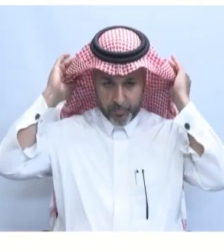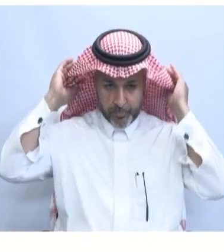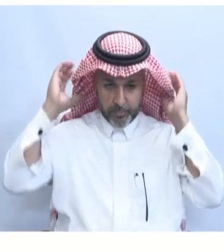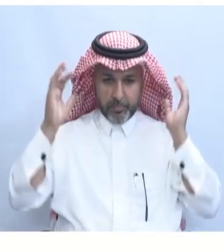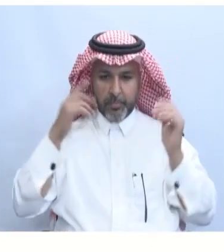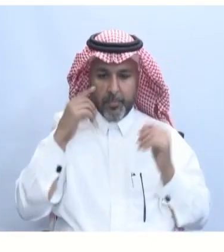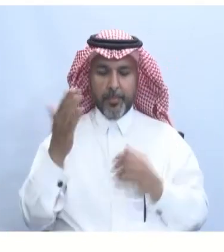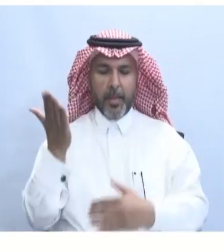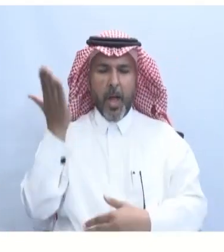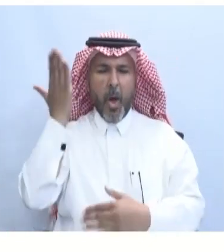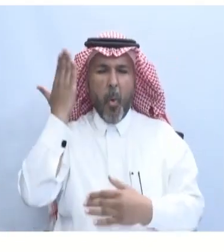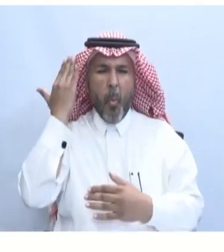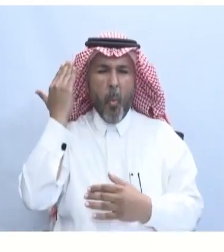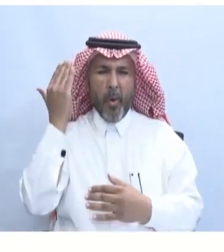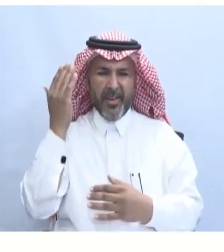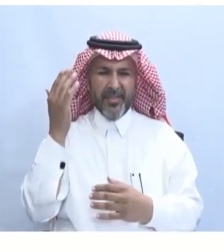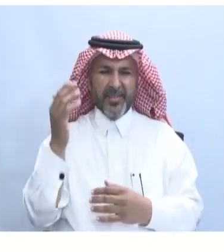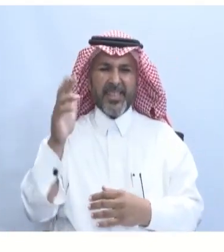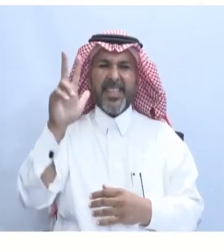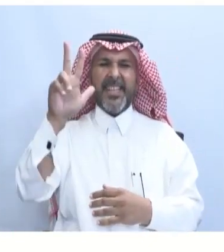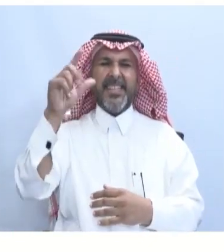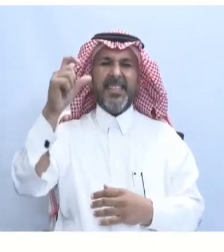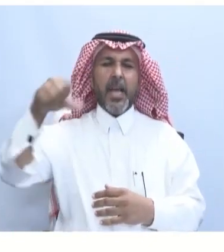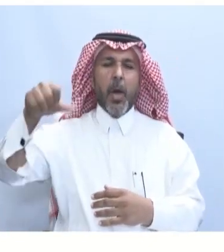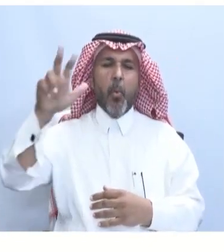مع اهتمام الدولتين الامويه